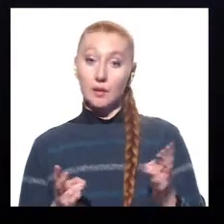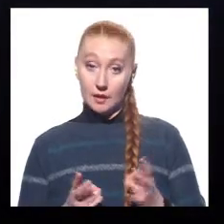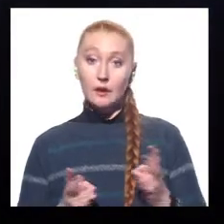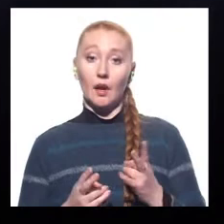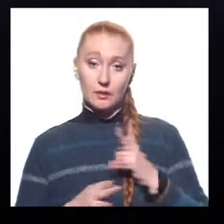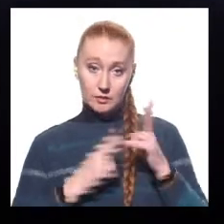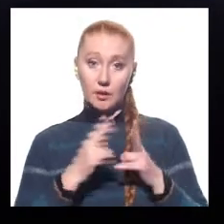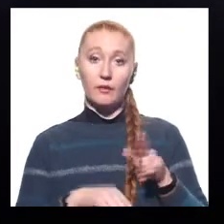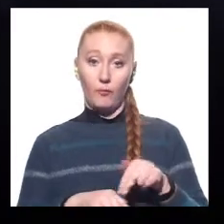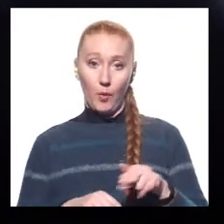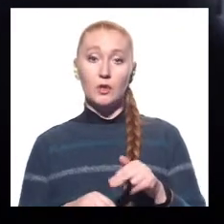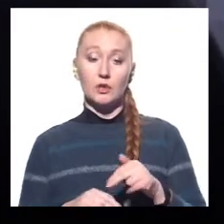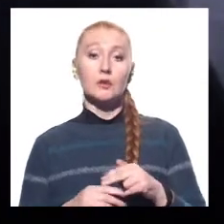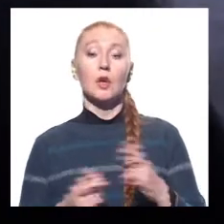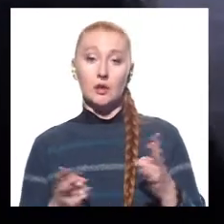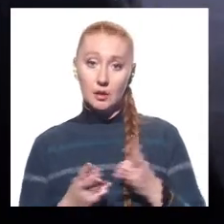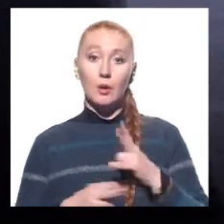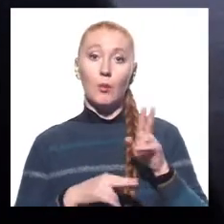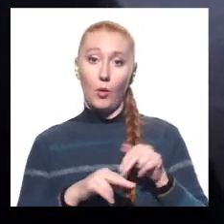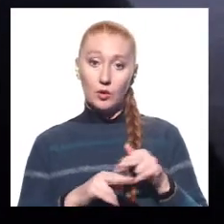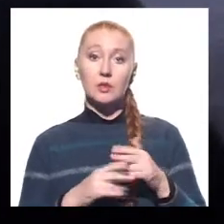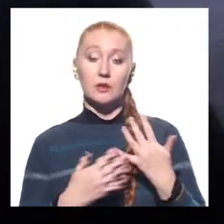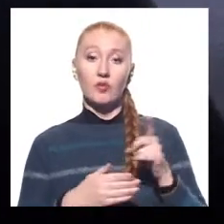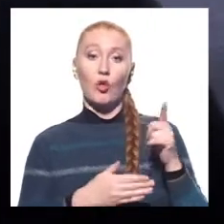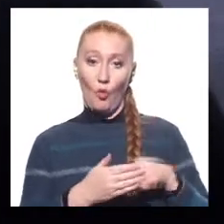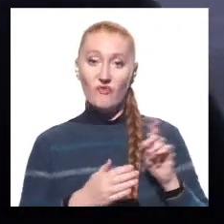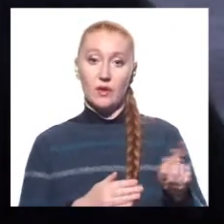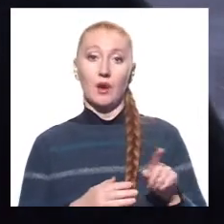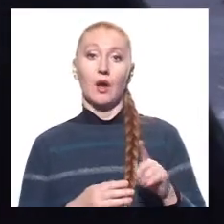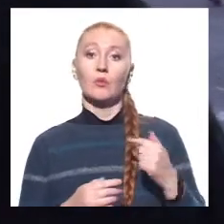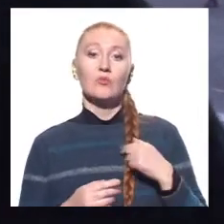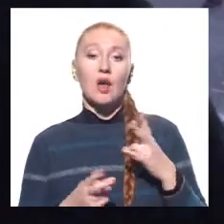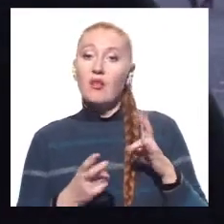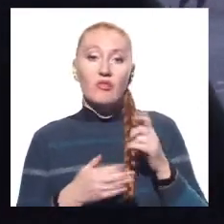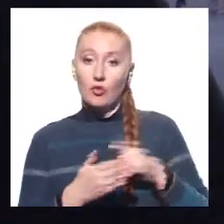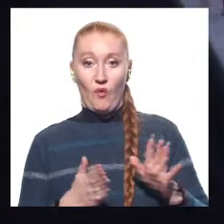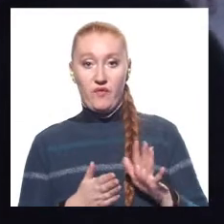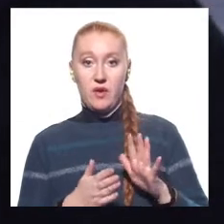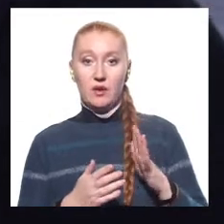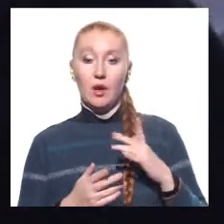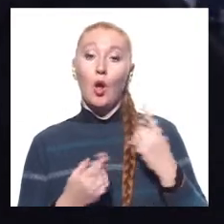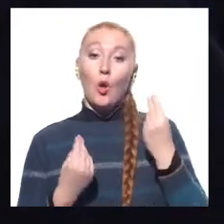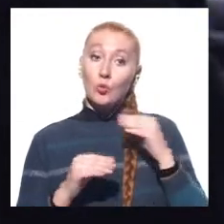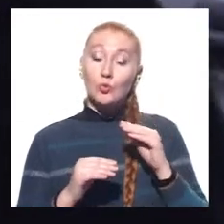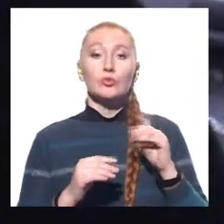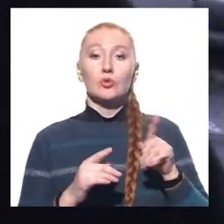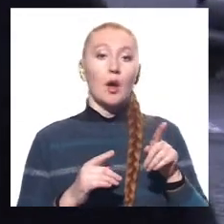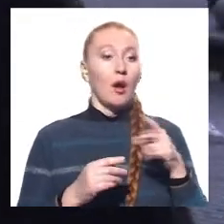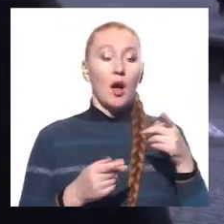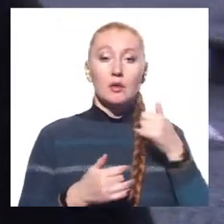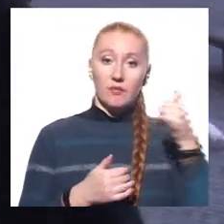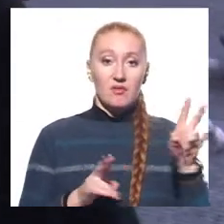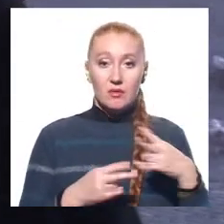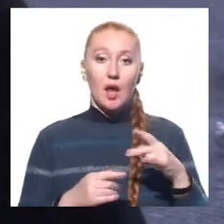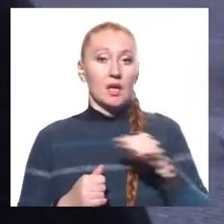Потрібно звертатись до поліції, потрібно поліції почати довіряти. У нас якась недовіра до поліції, ніж зв'язатися з ними, краще самі